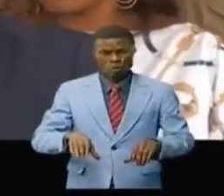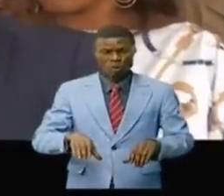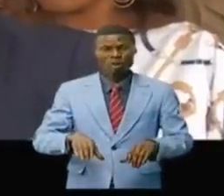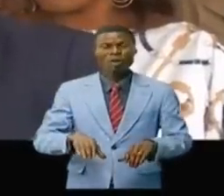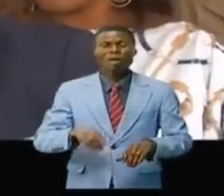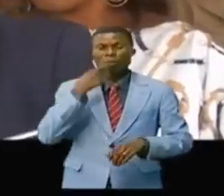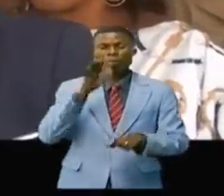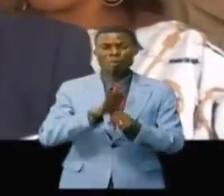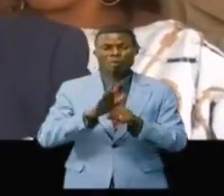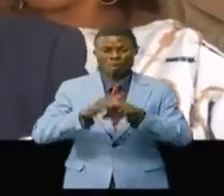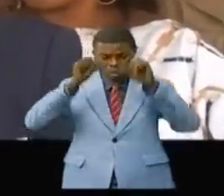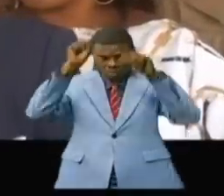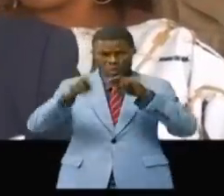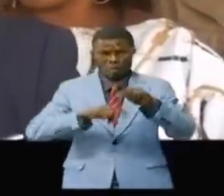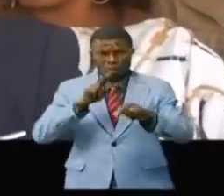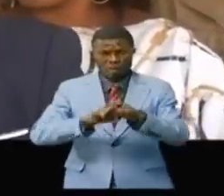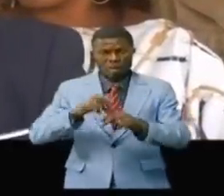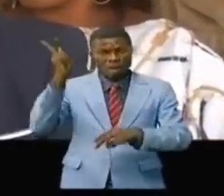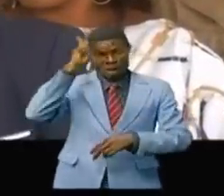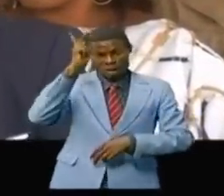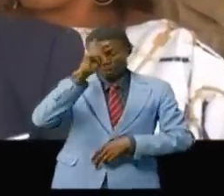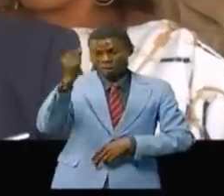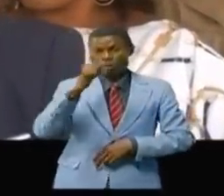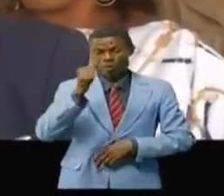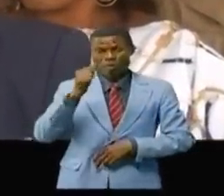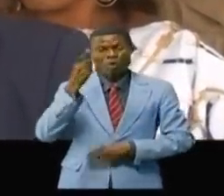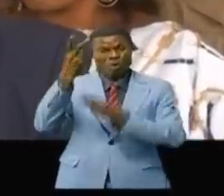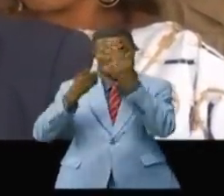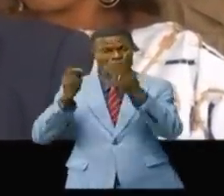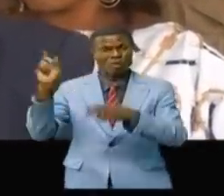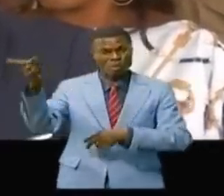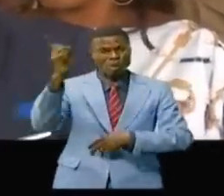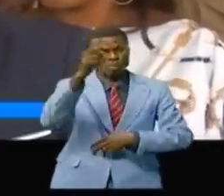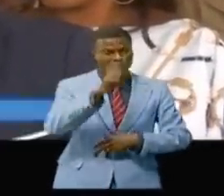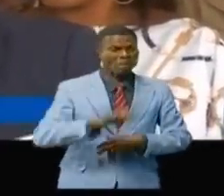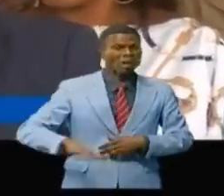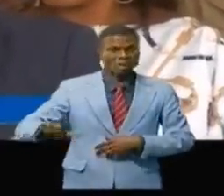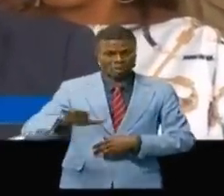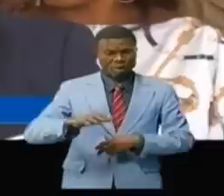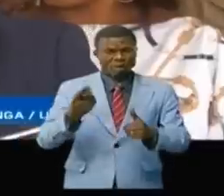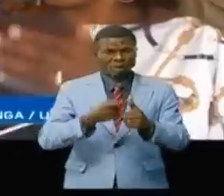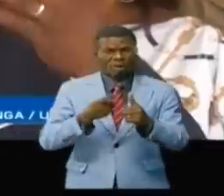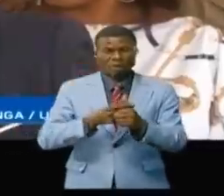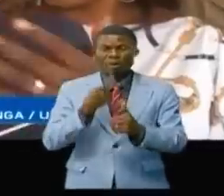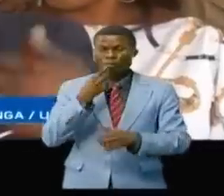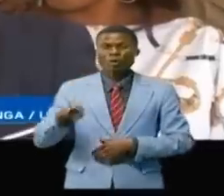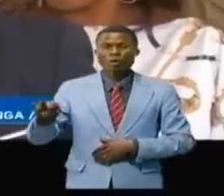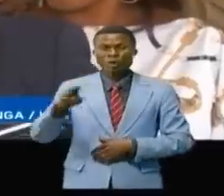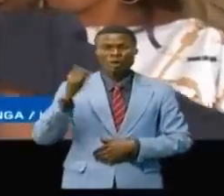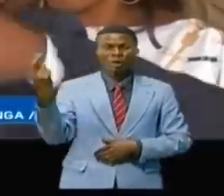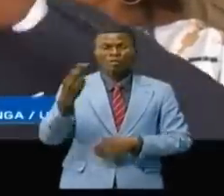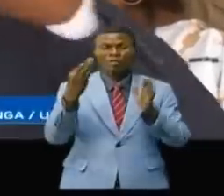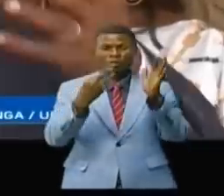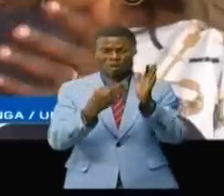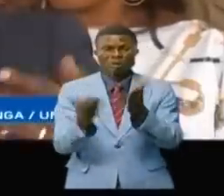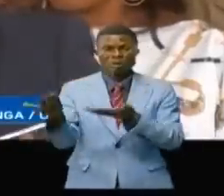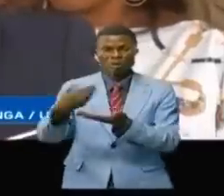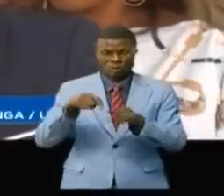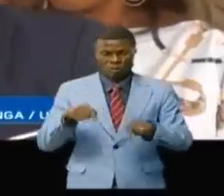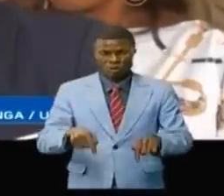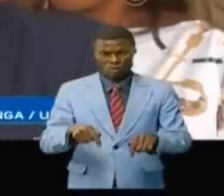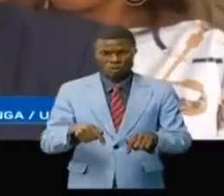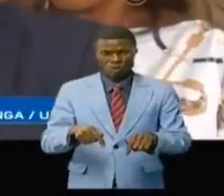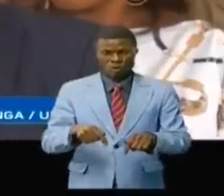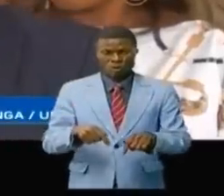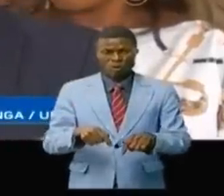président national, non seulement les Katanga, mais il va faire le tour de la République. Et d'ailleurs, quand je vous ai dit, le 28, il rentre et il y aura